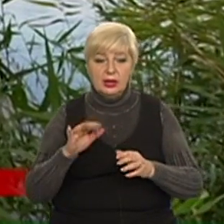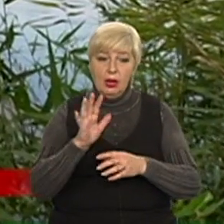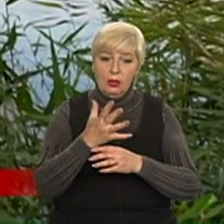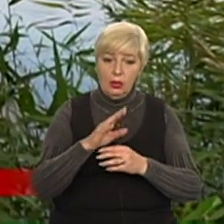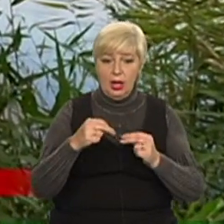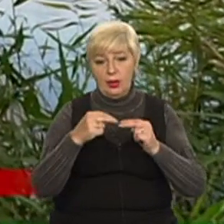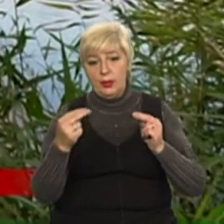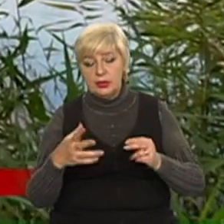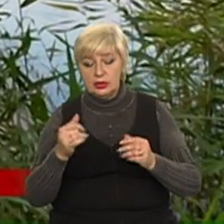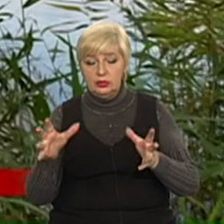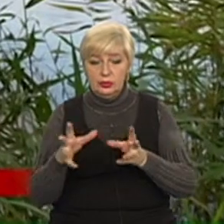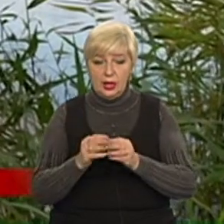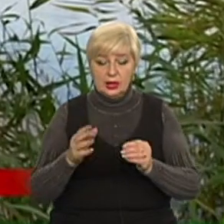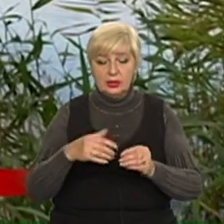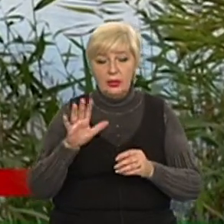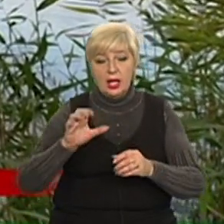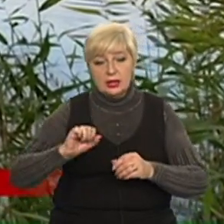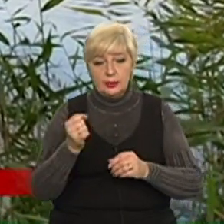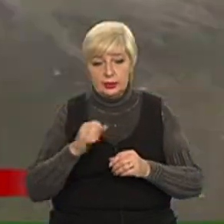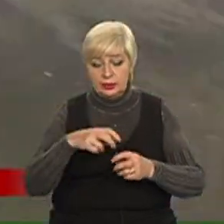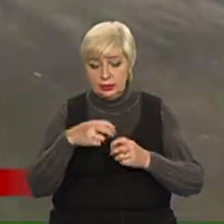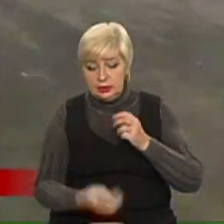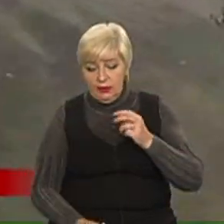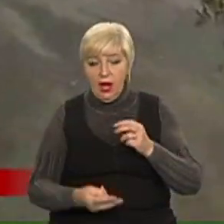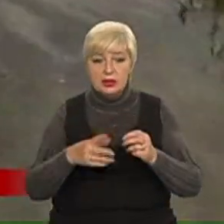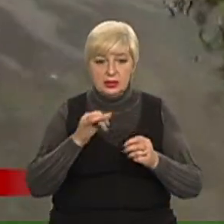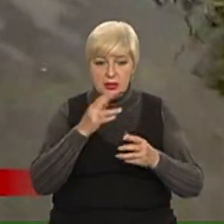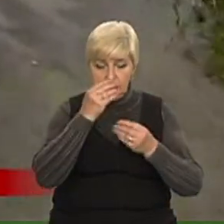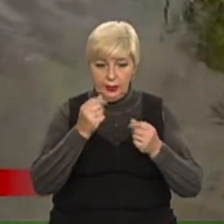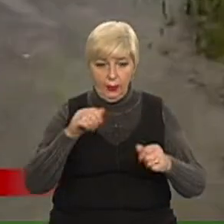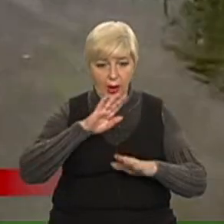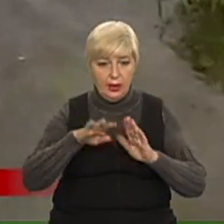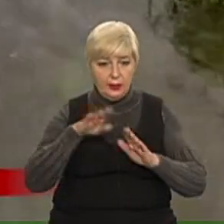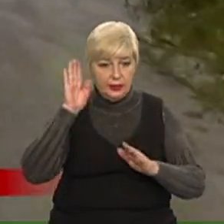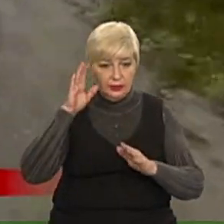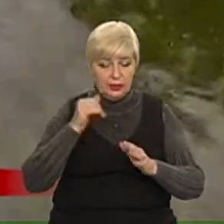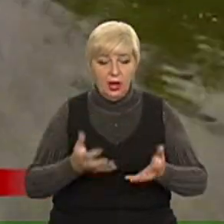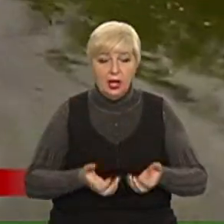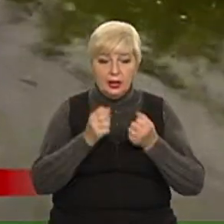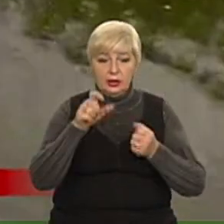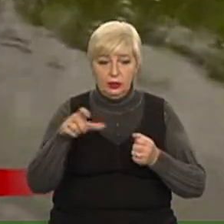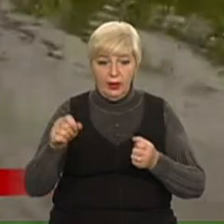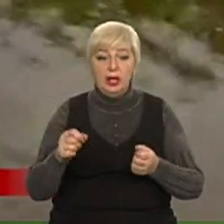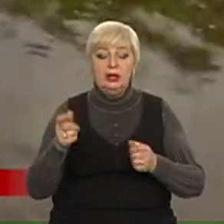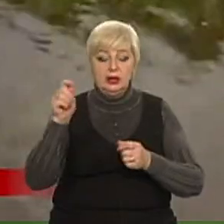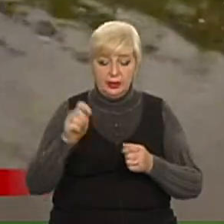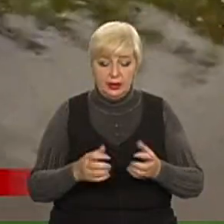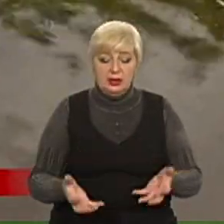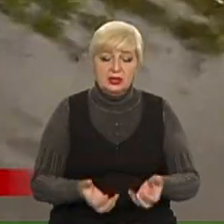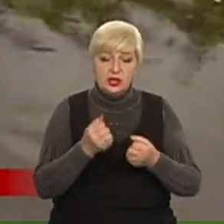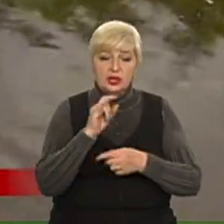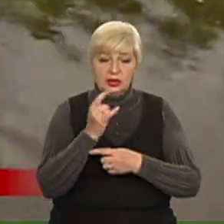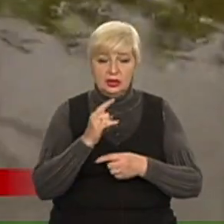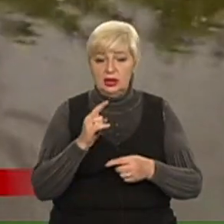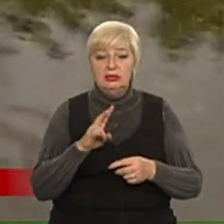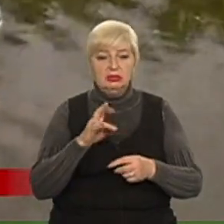з подругою, коли зірвалась вниз та зникла під водою. На місце відразу приїхали рятувальники. Дитину знайшли вже без ознак